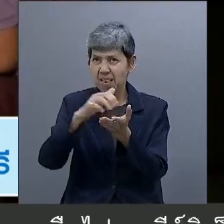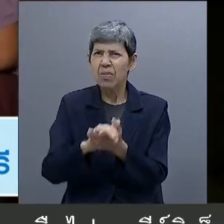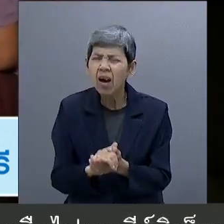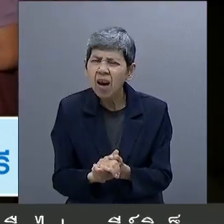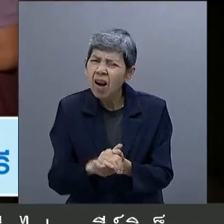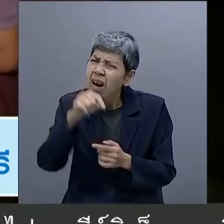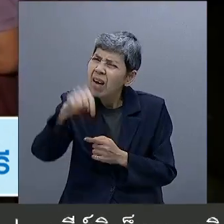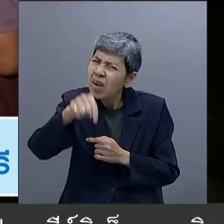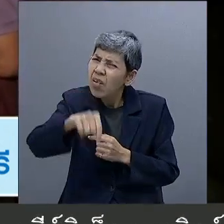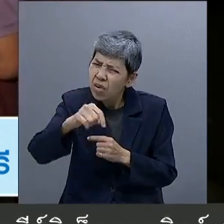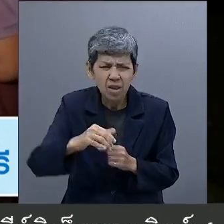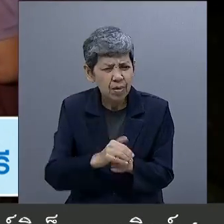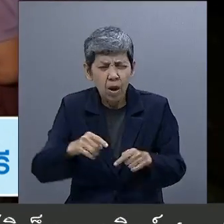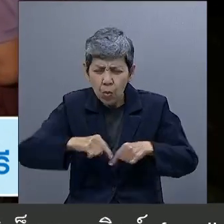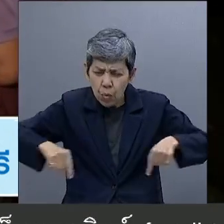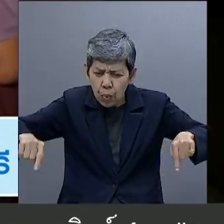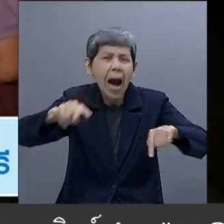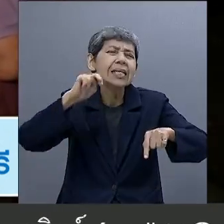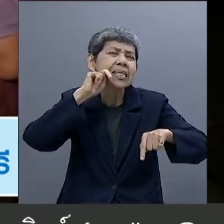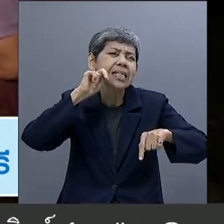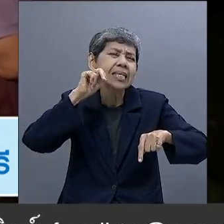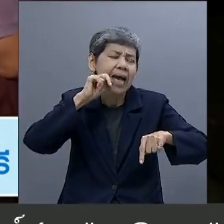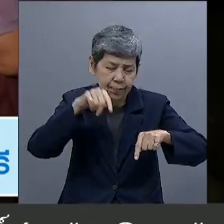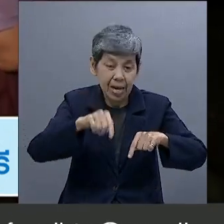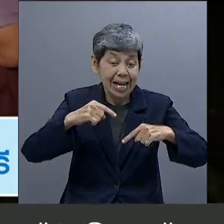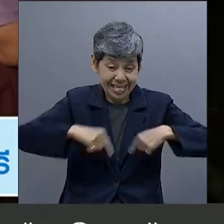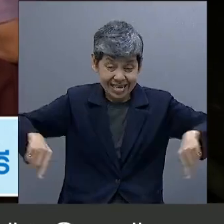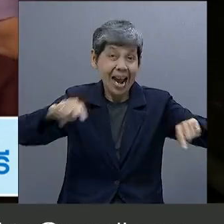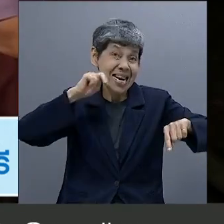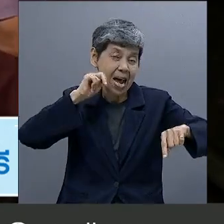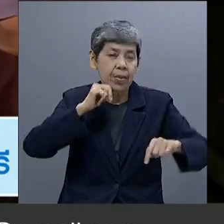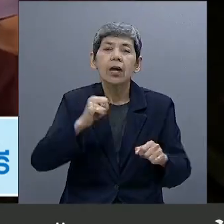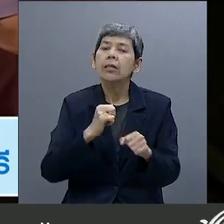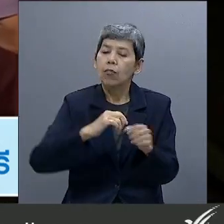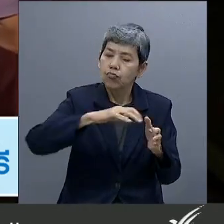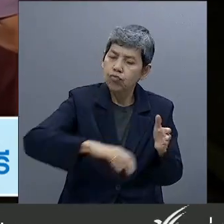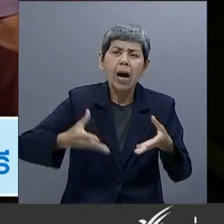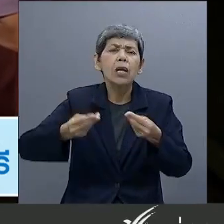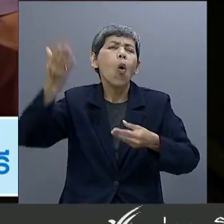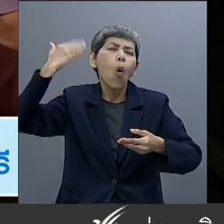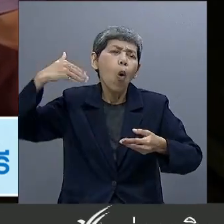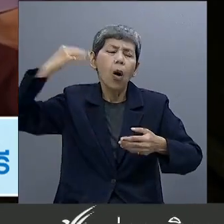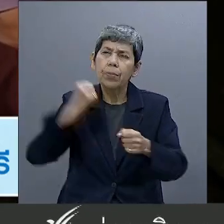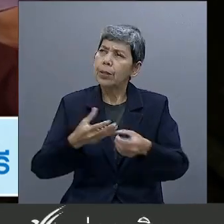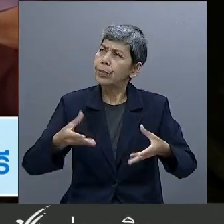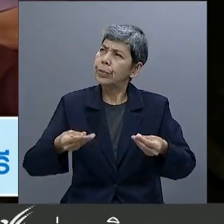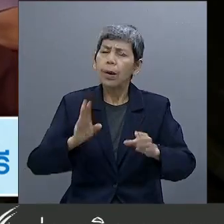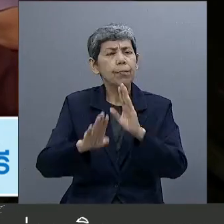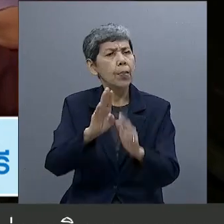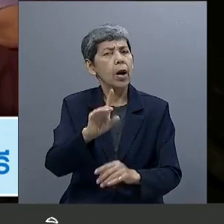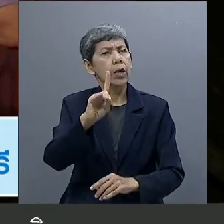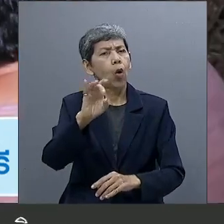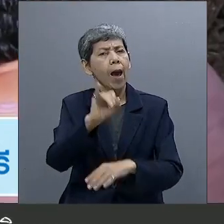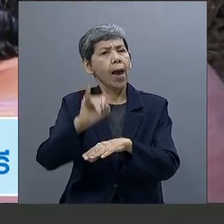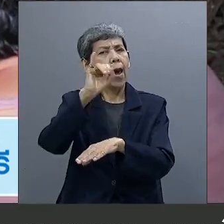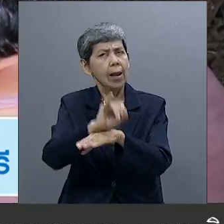ตรงนี้เนี่ยนะเขาเรียกว่าบึงหนองอ้อเป็นบ่อน้ำนะคะที่ขุดในพื้นดินเก่ามีเนื้อที่กว่า100ไร่